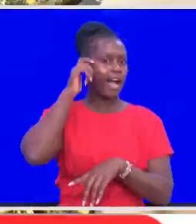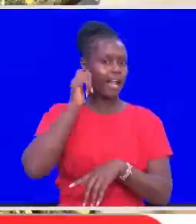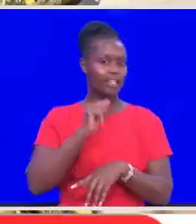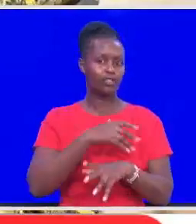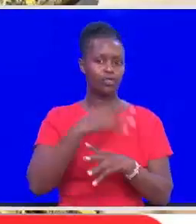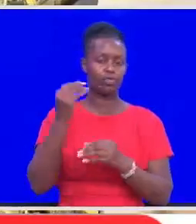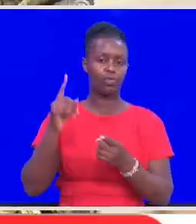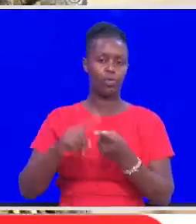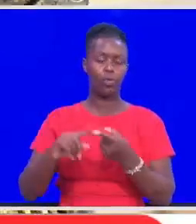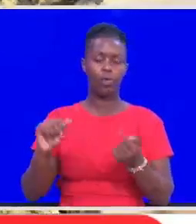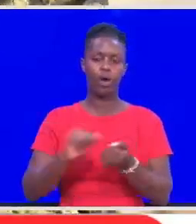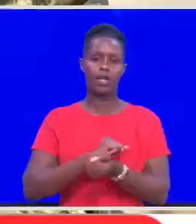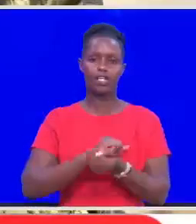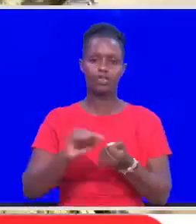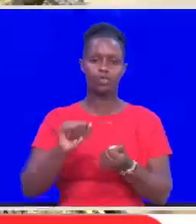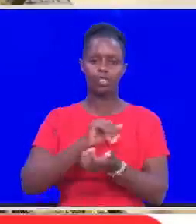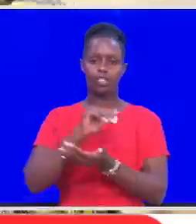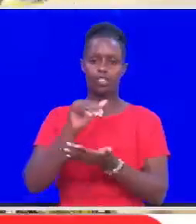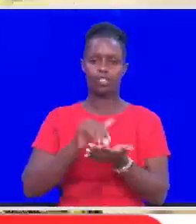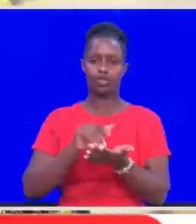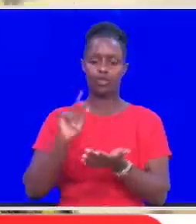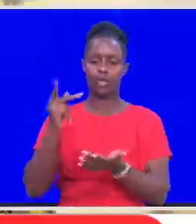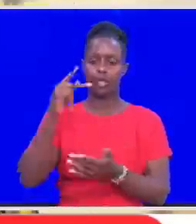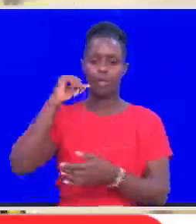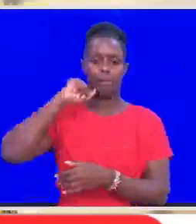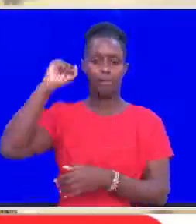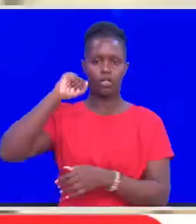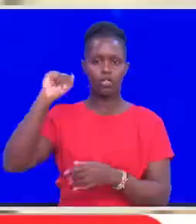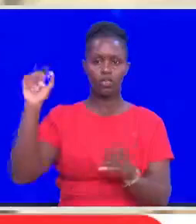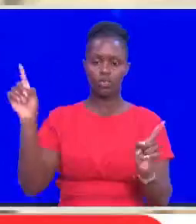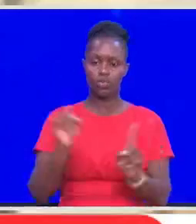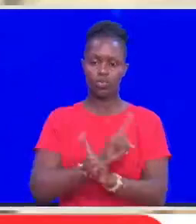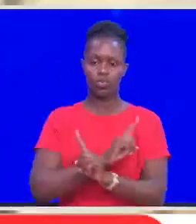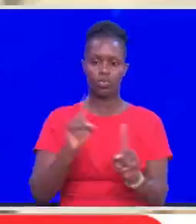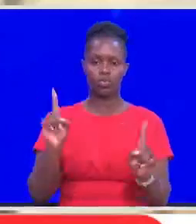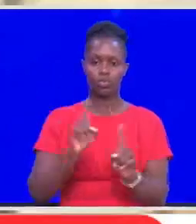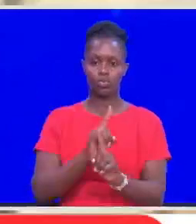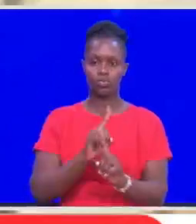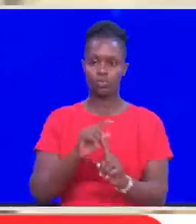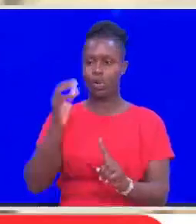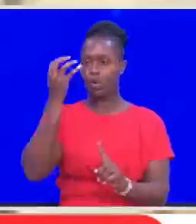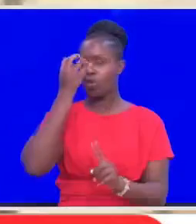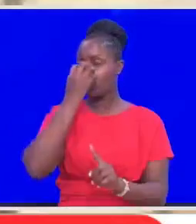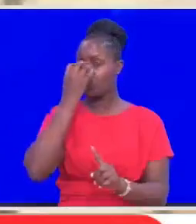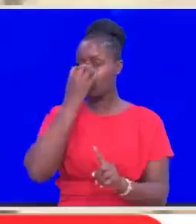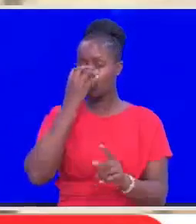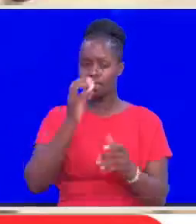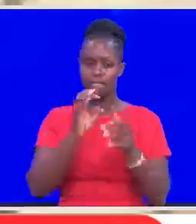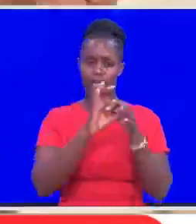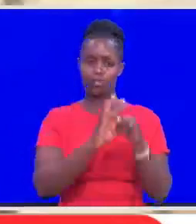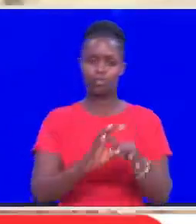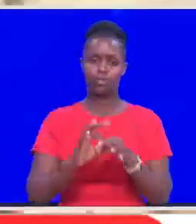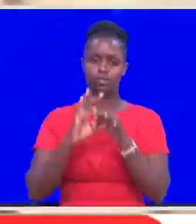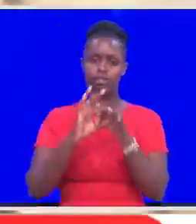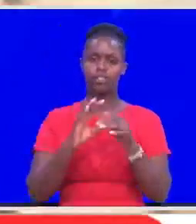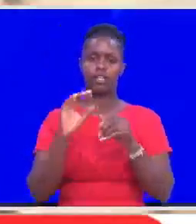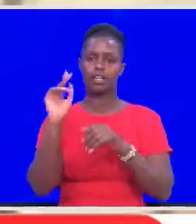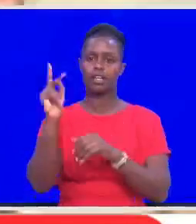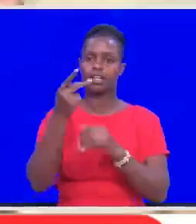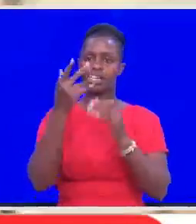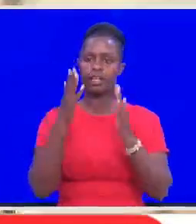ya Central Kenya. No time. William Ruto is a uniting factor for the people of Kenya, na ilionekana